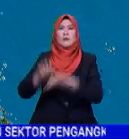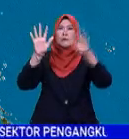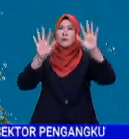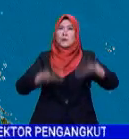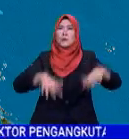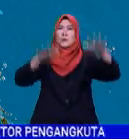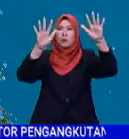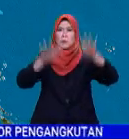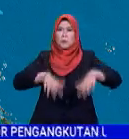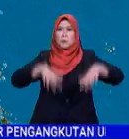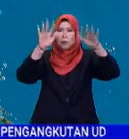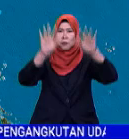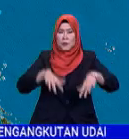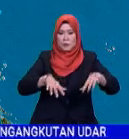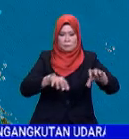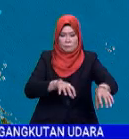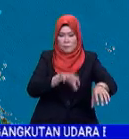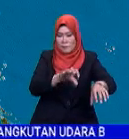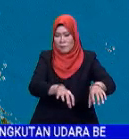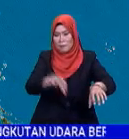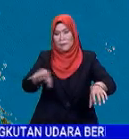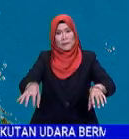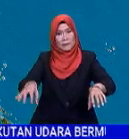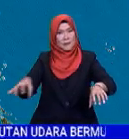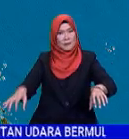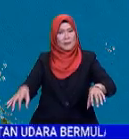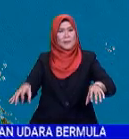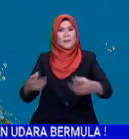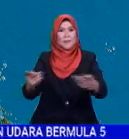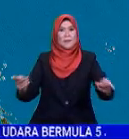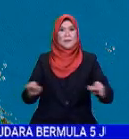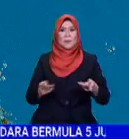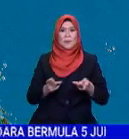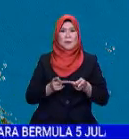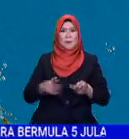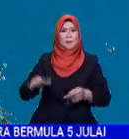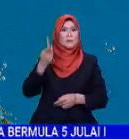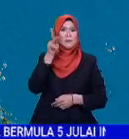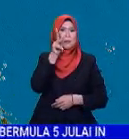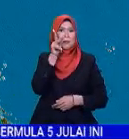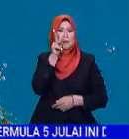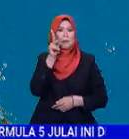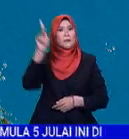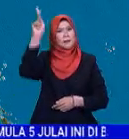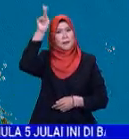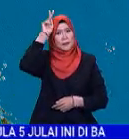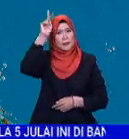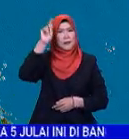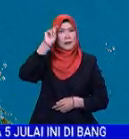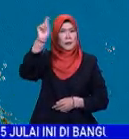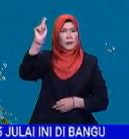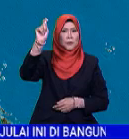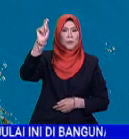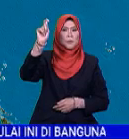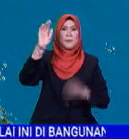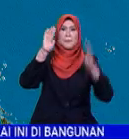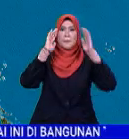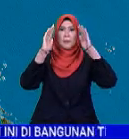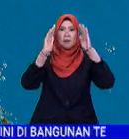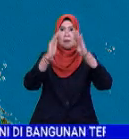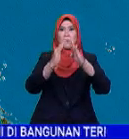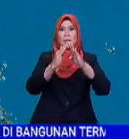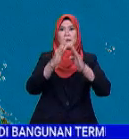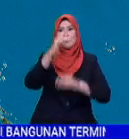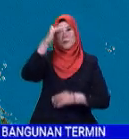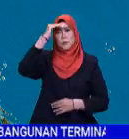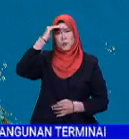lebat kini sedang berlaku di satu dua tempat, melibatkan kawasan di sekitar Kedah, Kelantan, Terengganu, Pahang dan